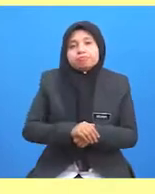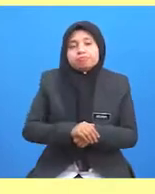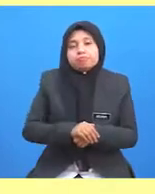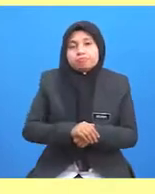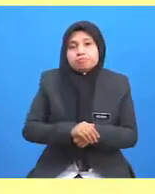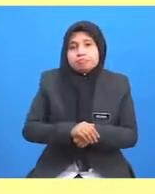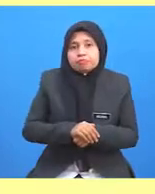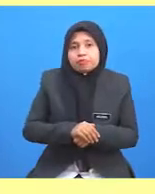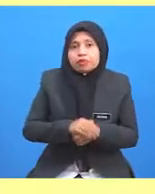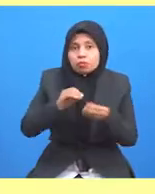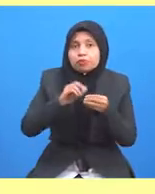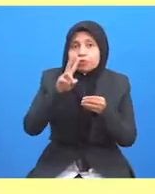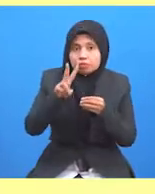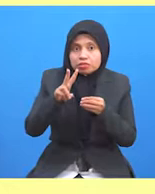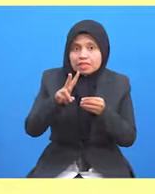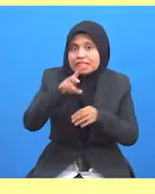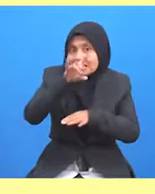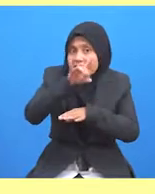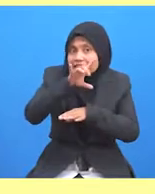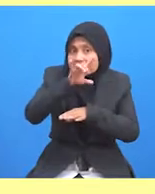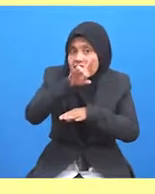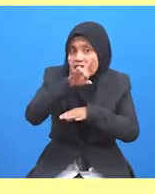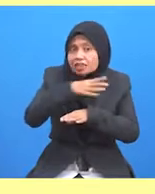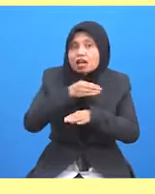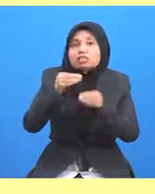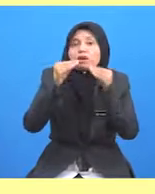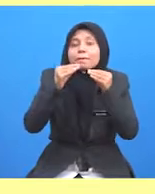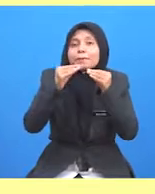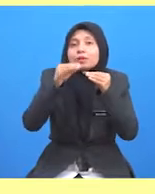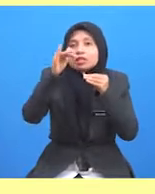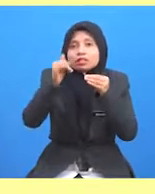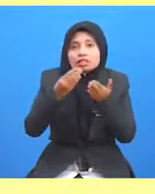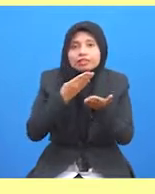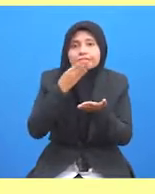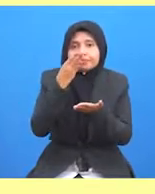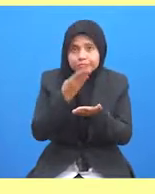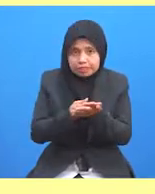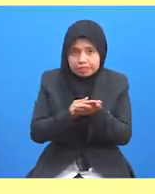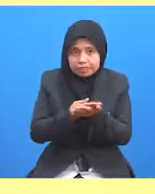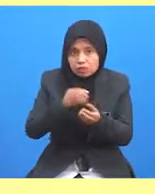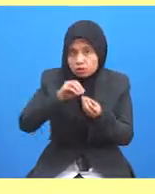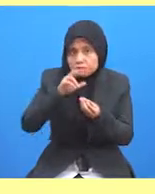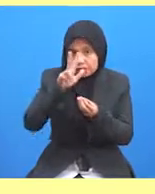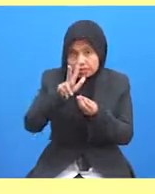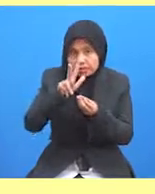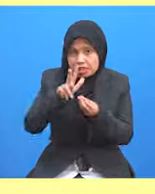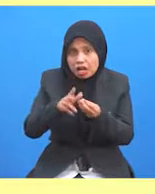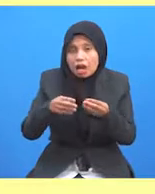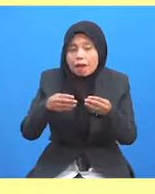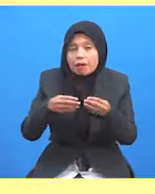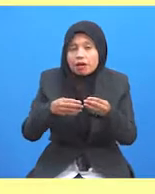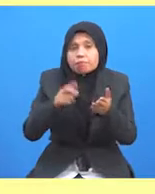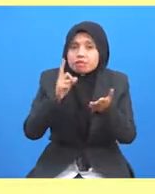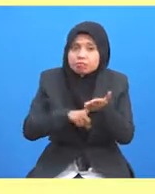bijaksana. Kedua, memberi nasihat dan pengajaran yang baik. Ketiga, berbahas